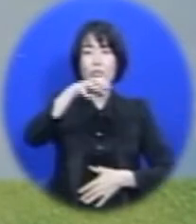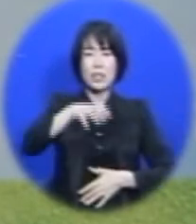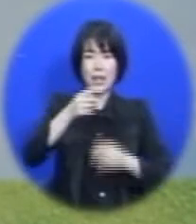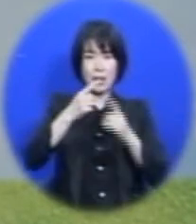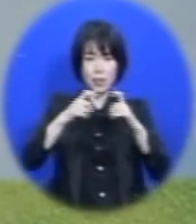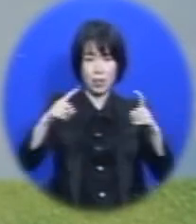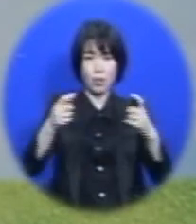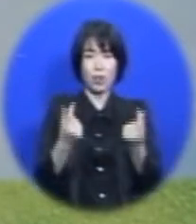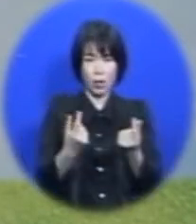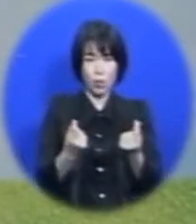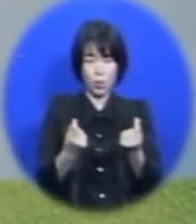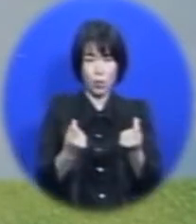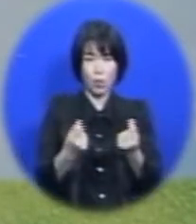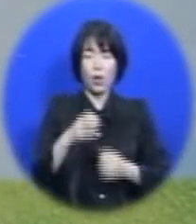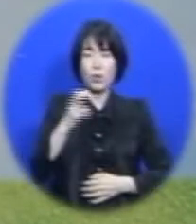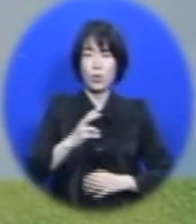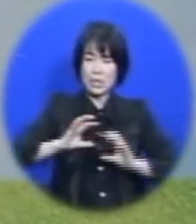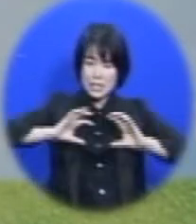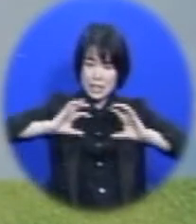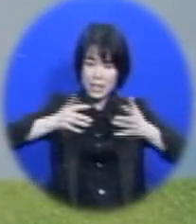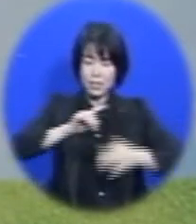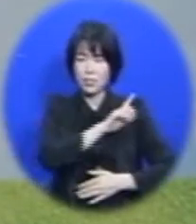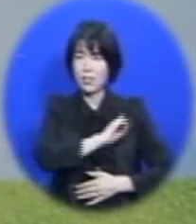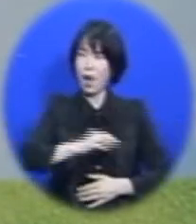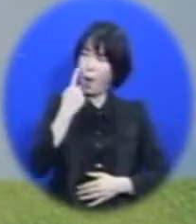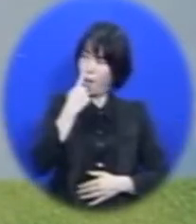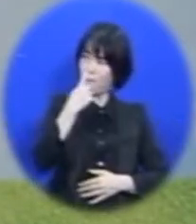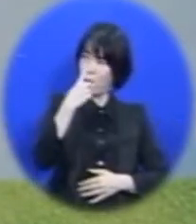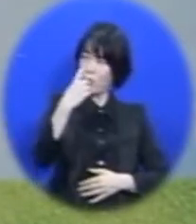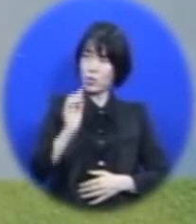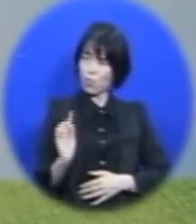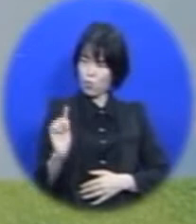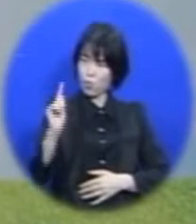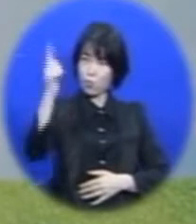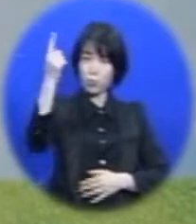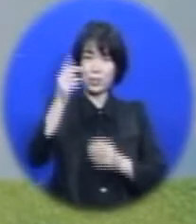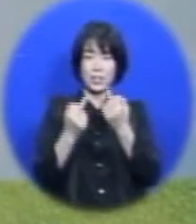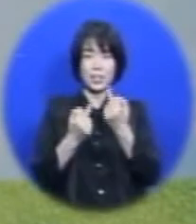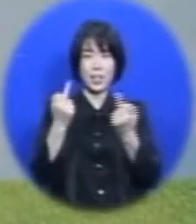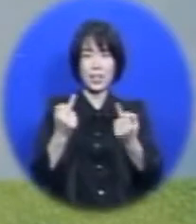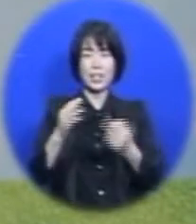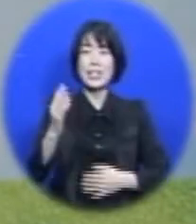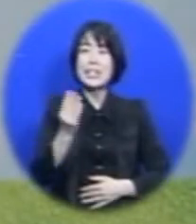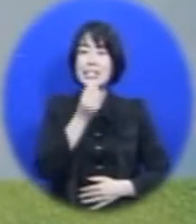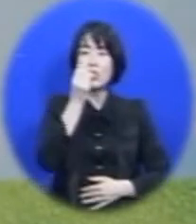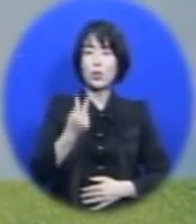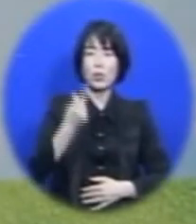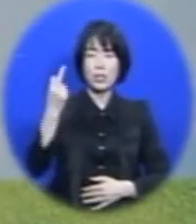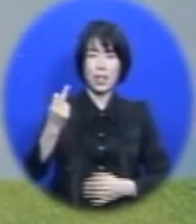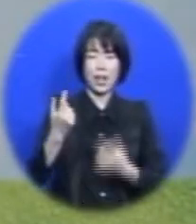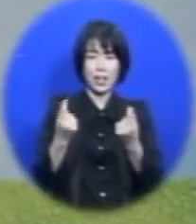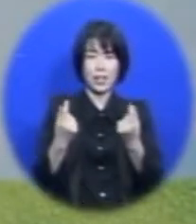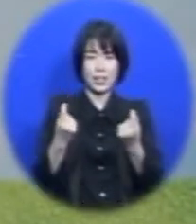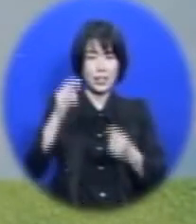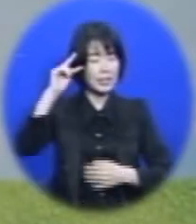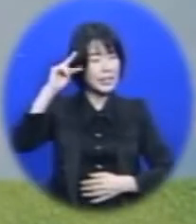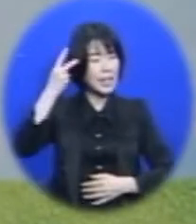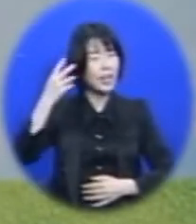같고, 세계에서 제일 멋있고 또 높은 산이 시온산 같은 착각을 받게